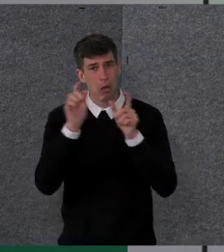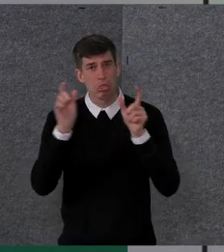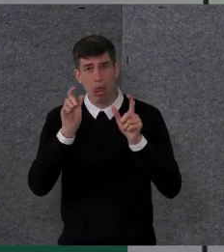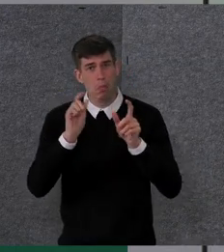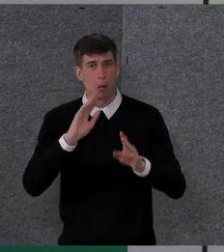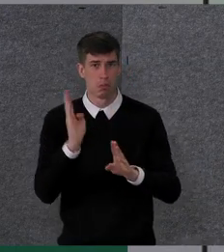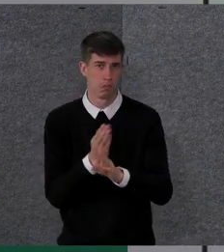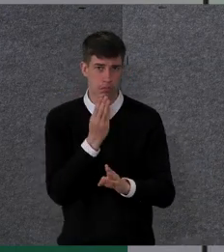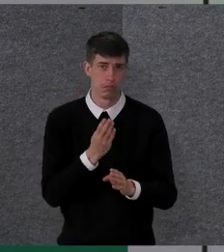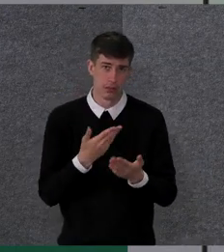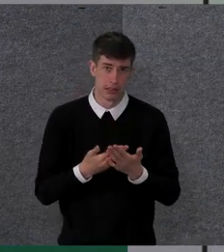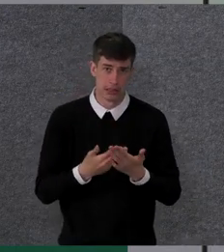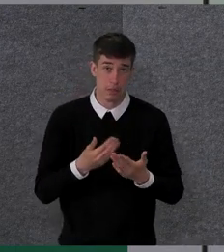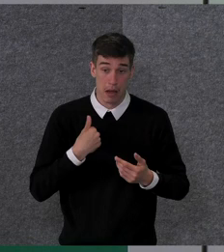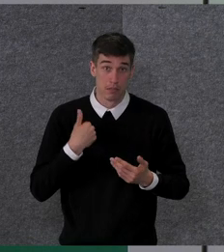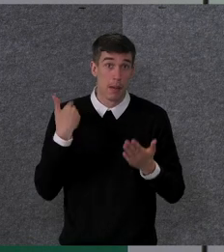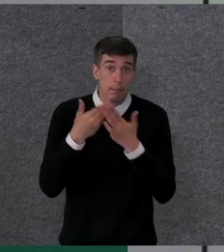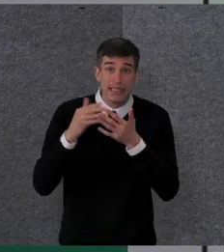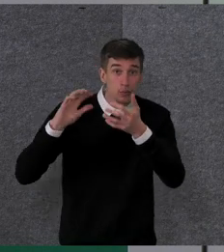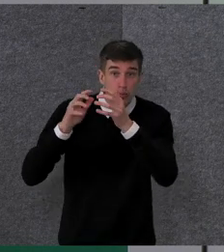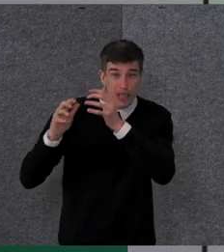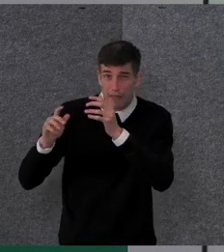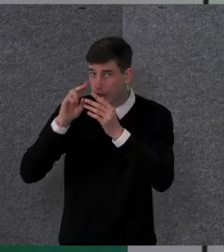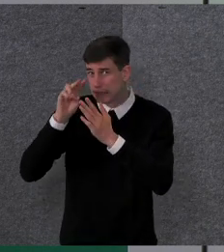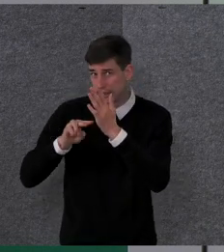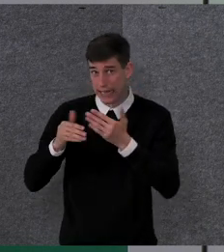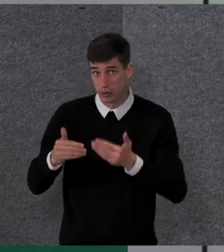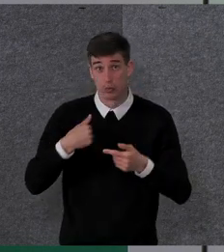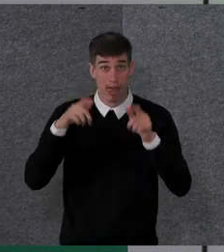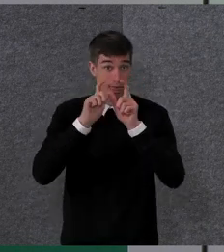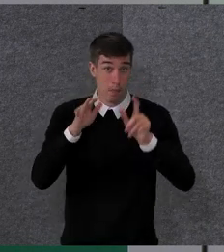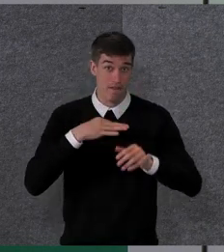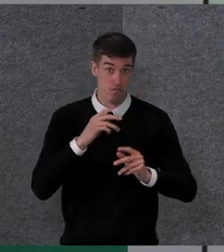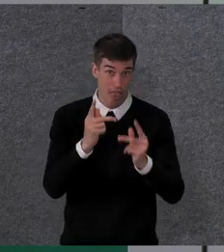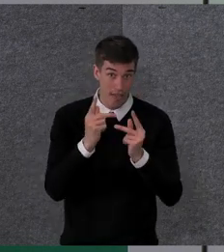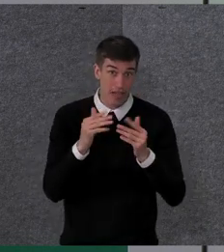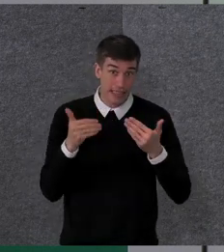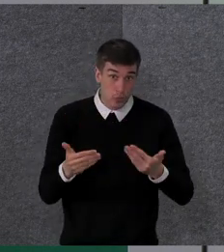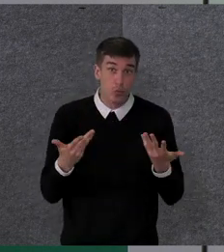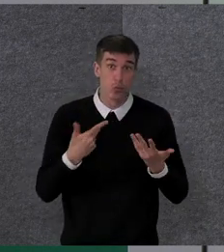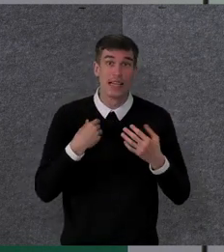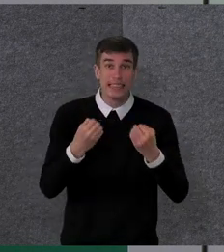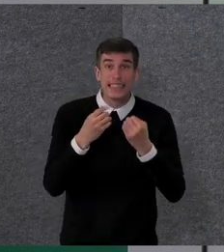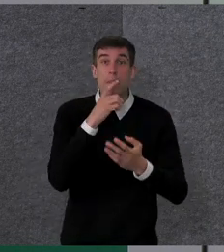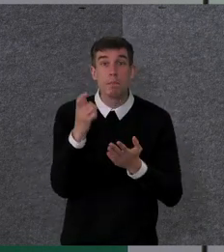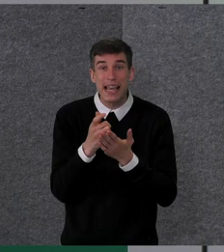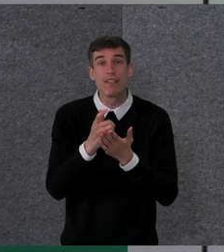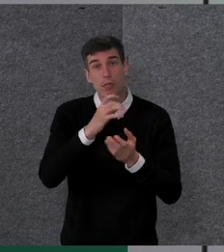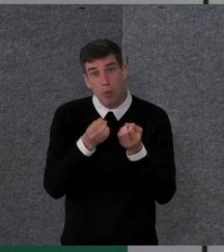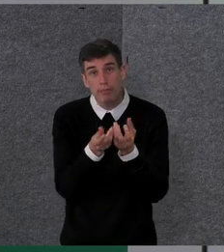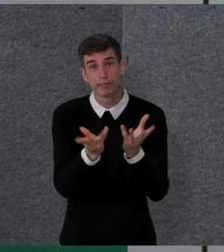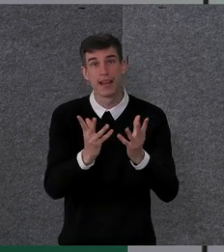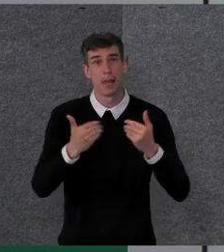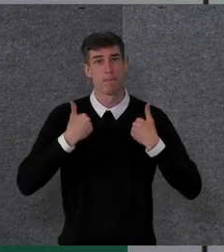großartig thematisiert, soweit man das weiß aus den Zusammenfassung. Und das wäre mir ein großes Anliegen, den Sicherheitsbegriff insofern zu erweitern, dass eben